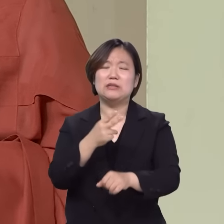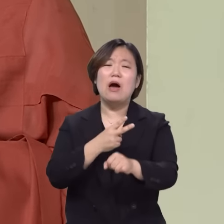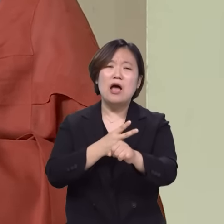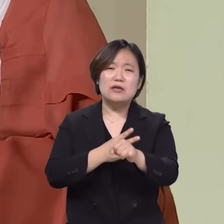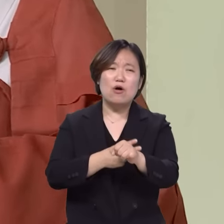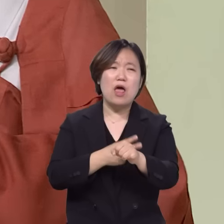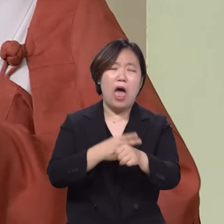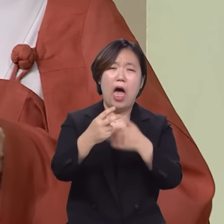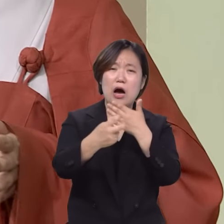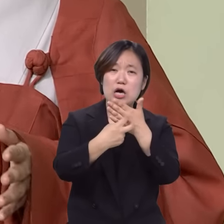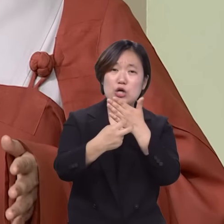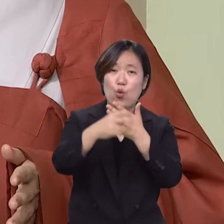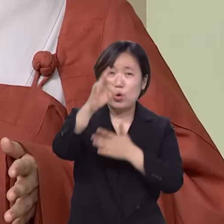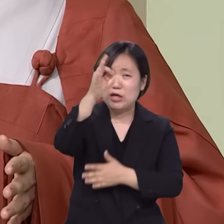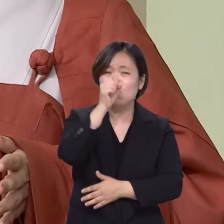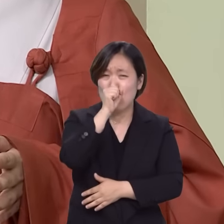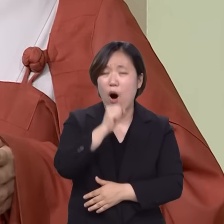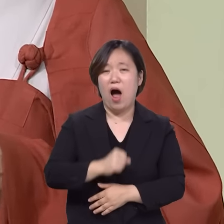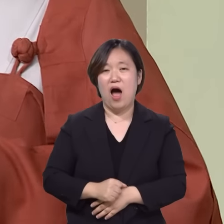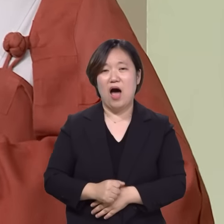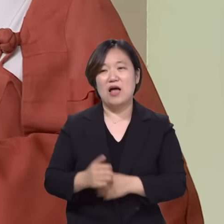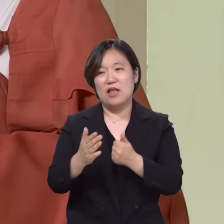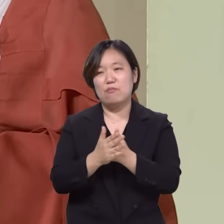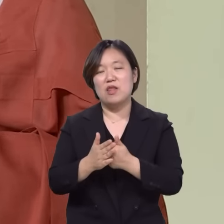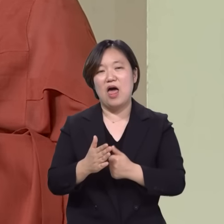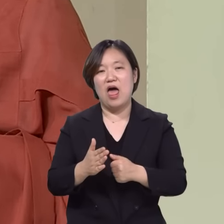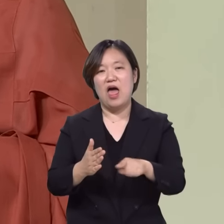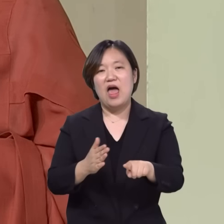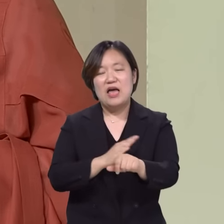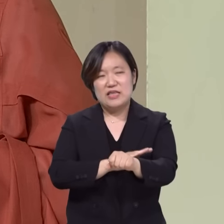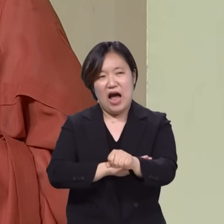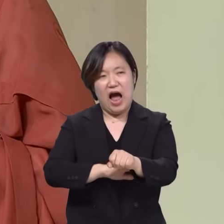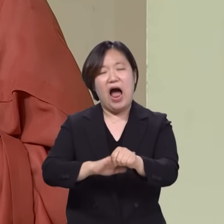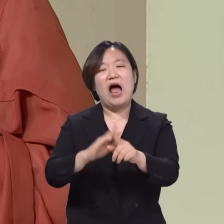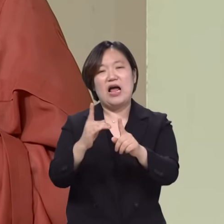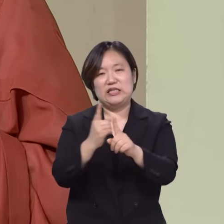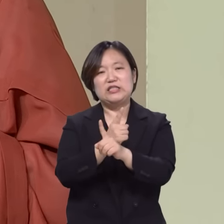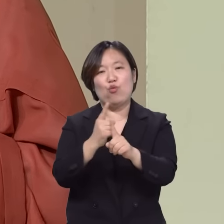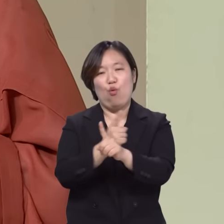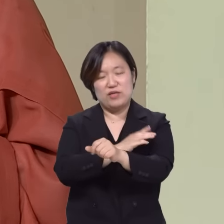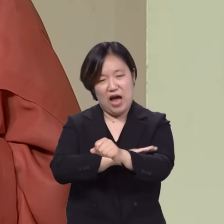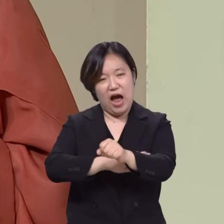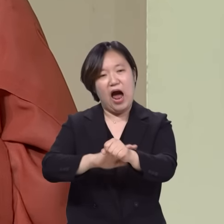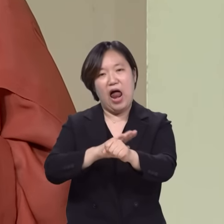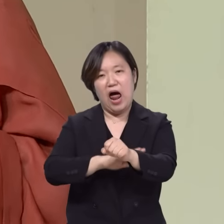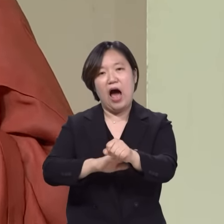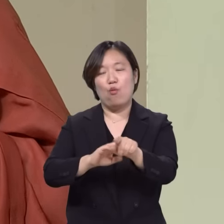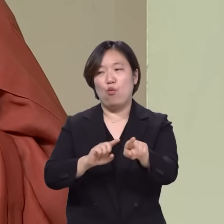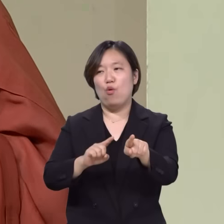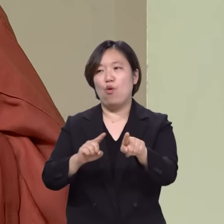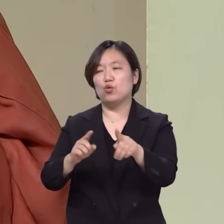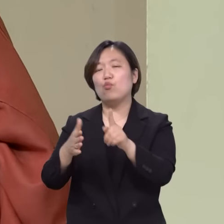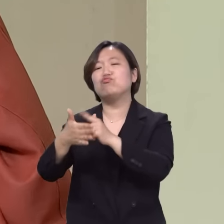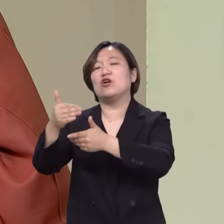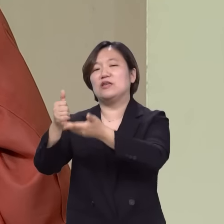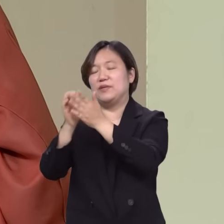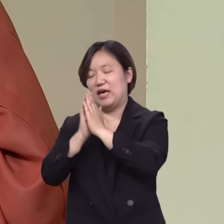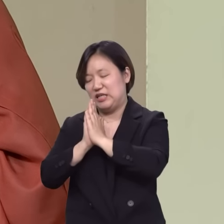다니고 이렇게 치료받으면서 부처님께 간절하게 기도하면 된다 우리 같이